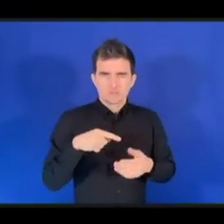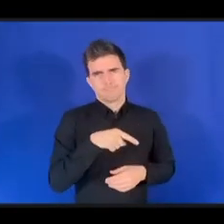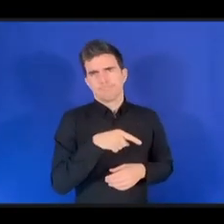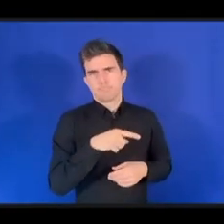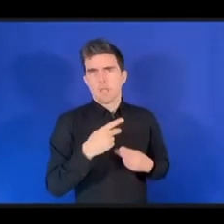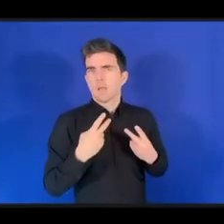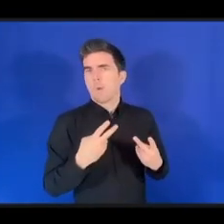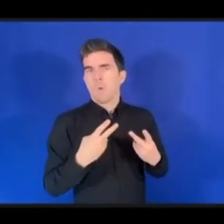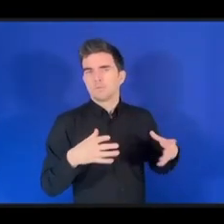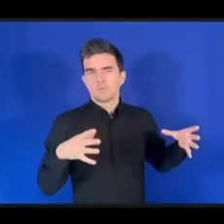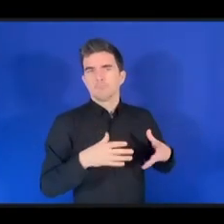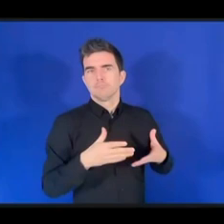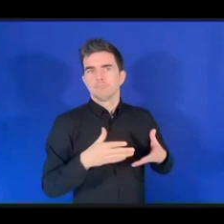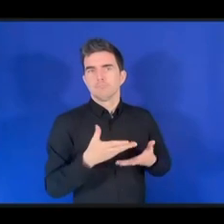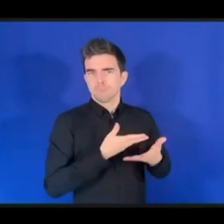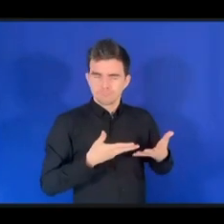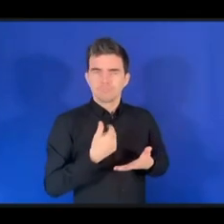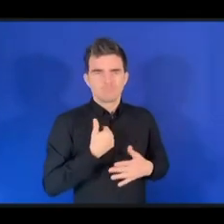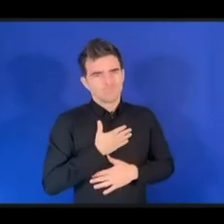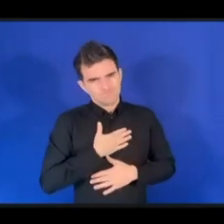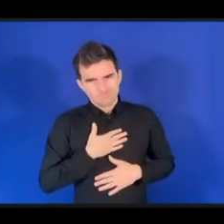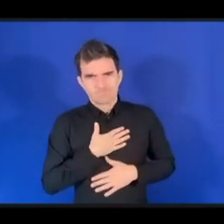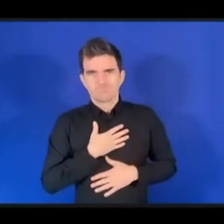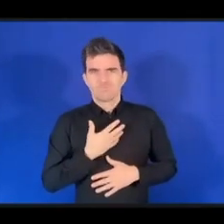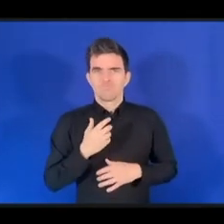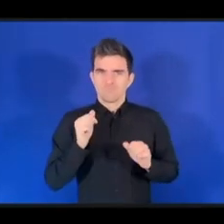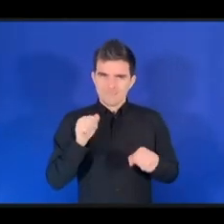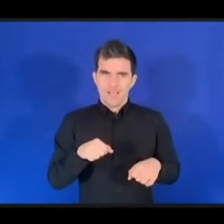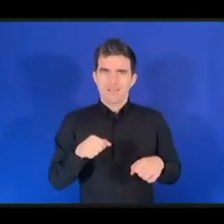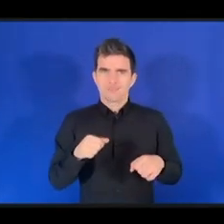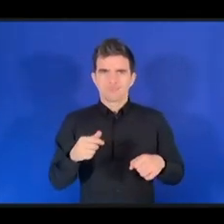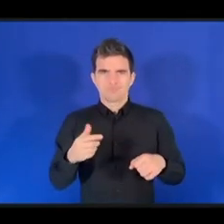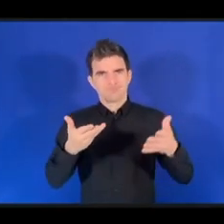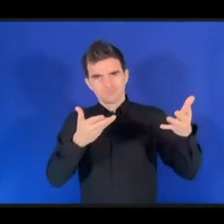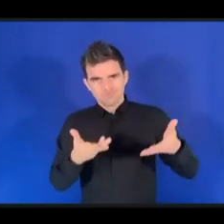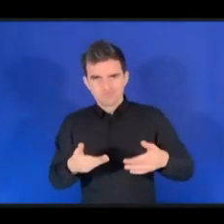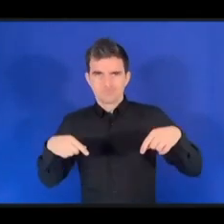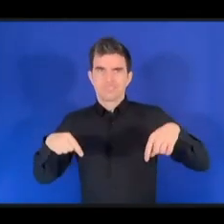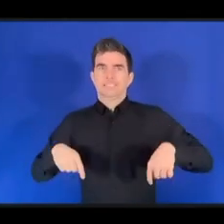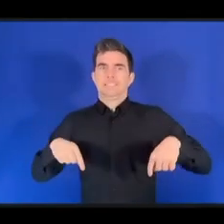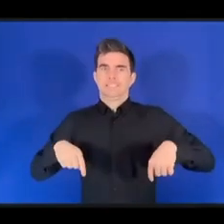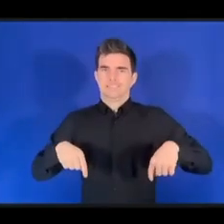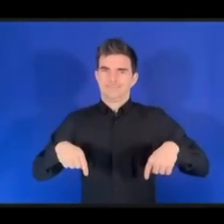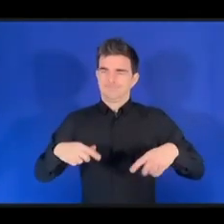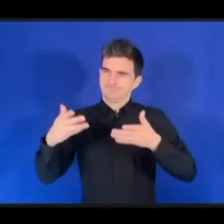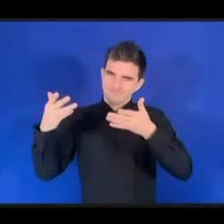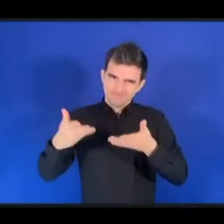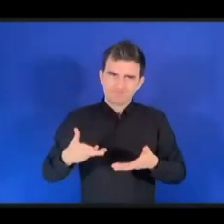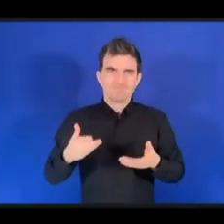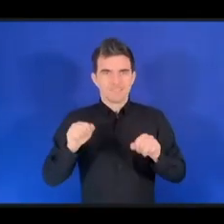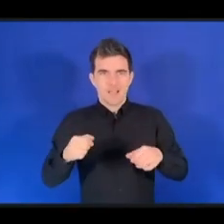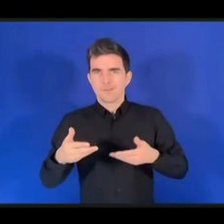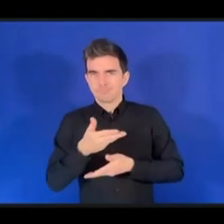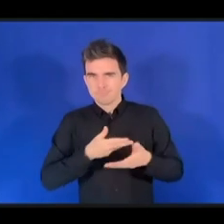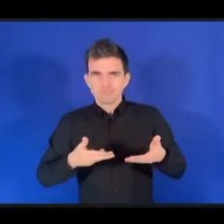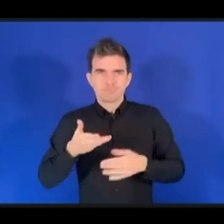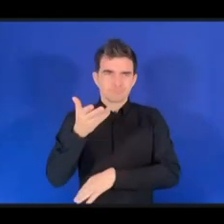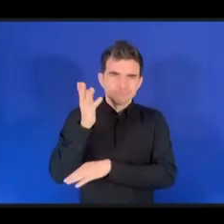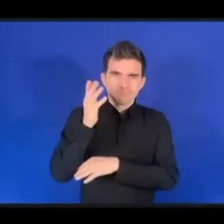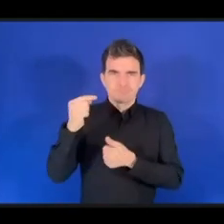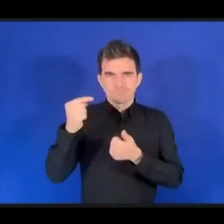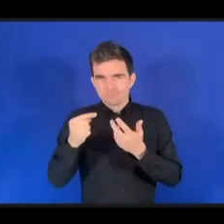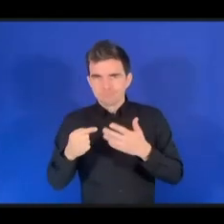الفعاليه المهمه في كيوتو حيث انكم ناقشت التكنولوجيات الناشئه